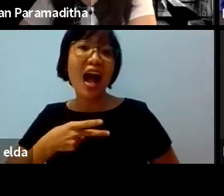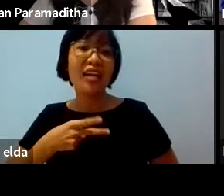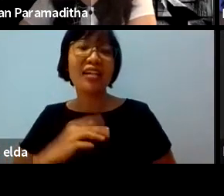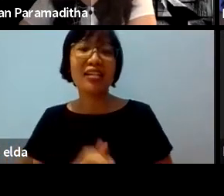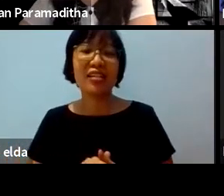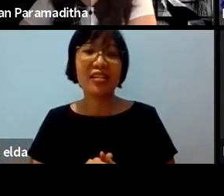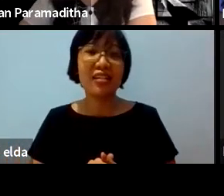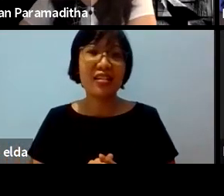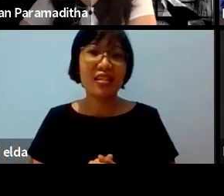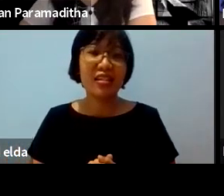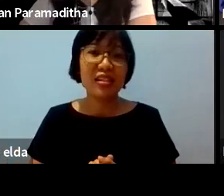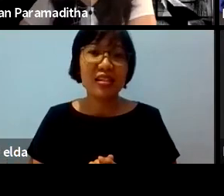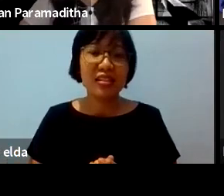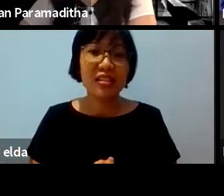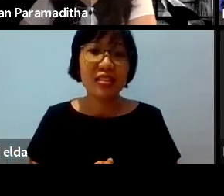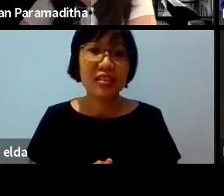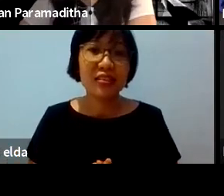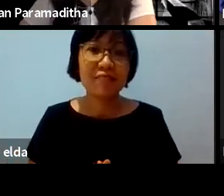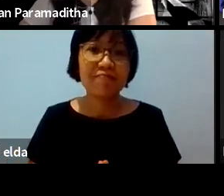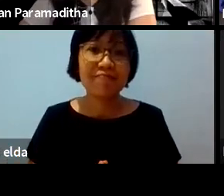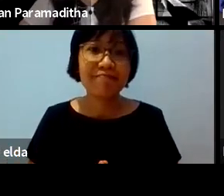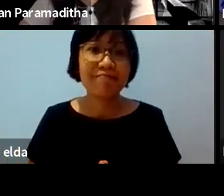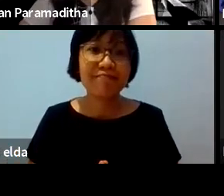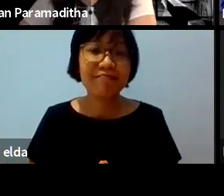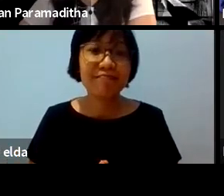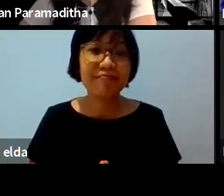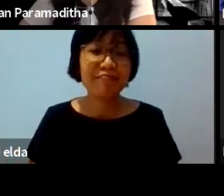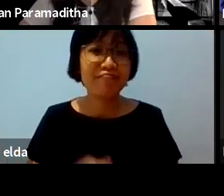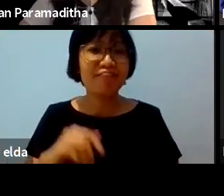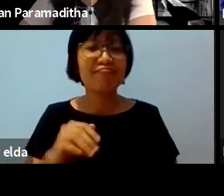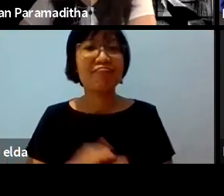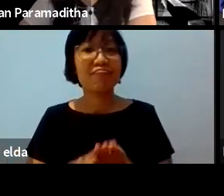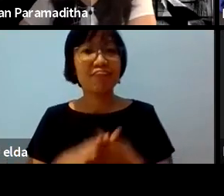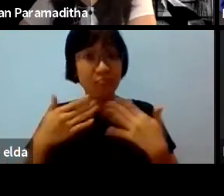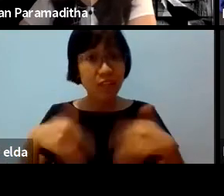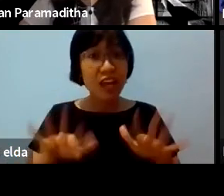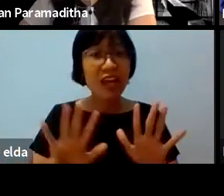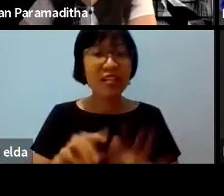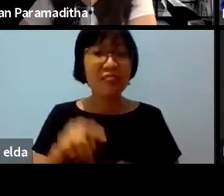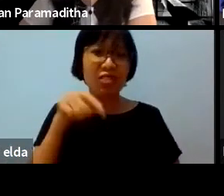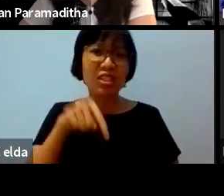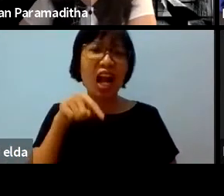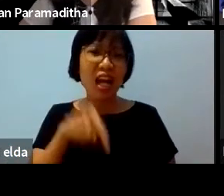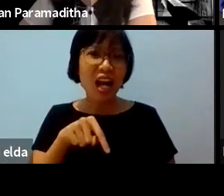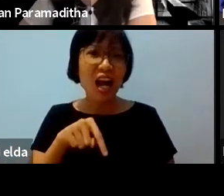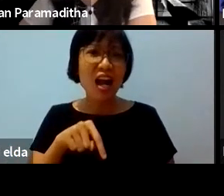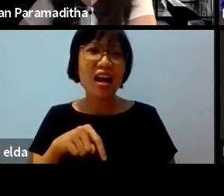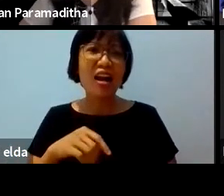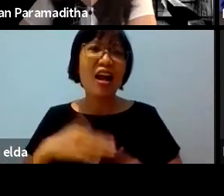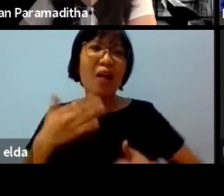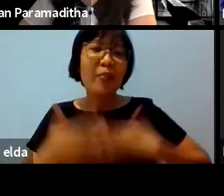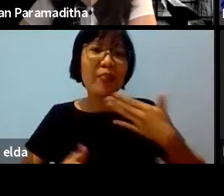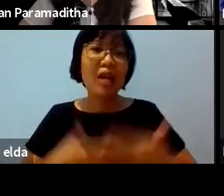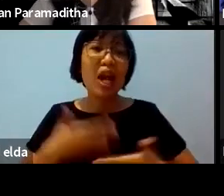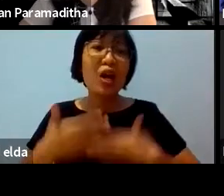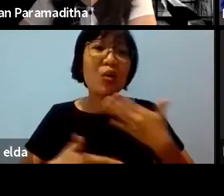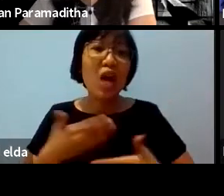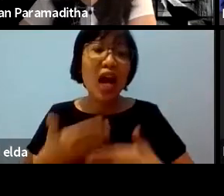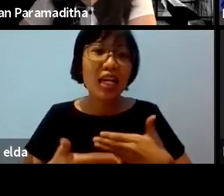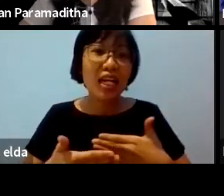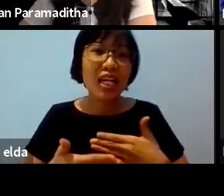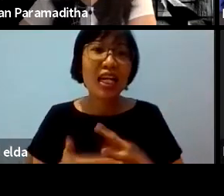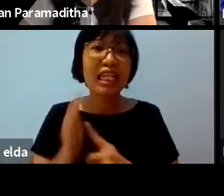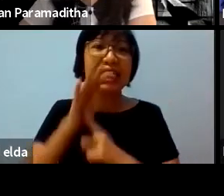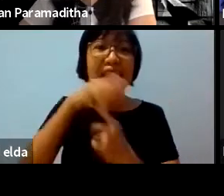dilihat gitu ya. Baik, jadi memang saat ini praktek-praktek diskriminasinya secara